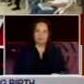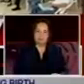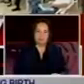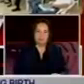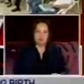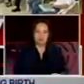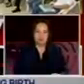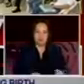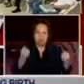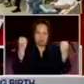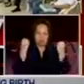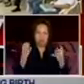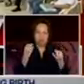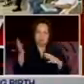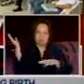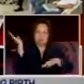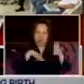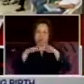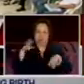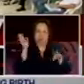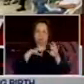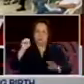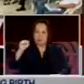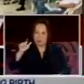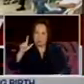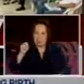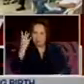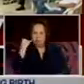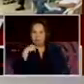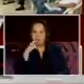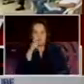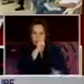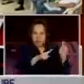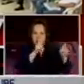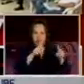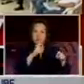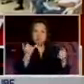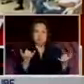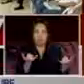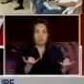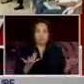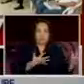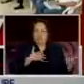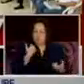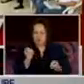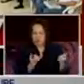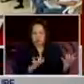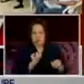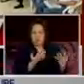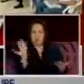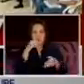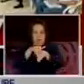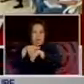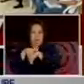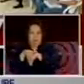Ang daming loopholes ng sal. Eh na yan, ba't hindi kayong umimik noon? Ba't ngayon bigla na lang kayong so exercised about a